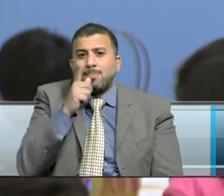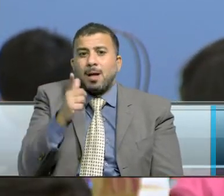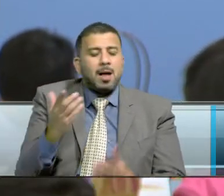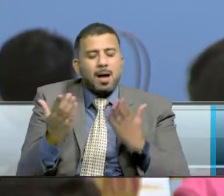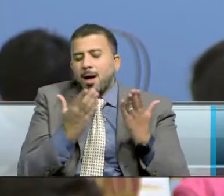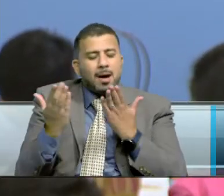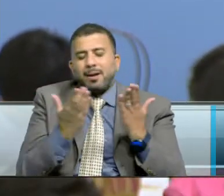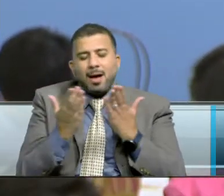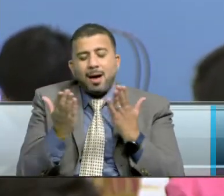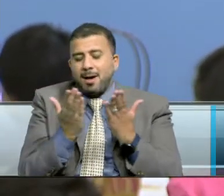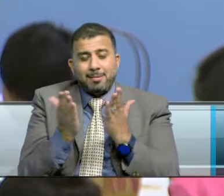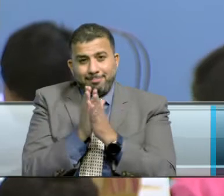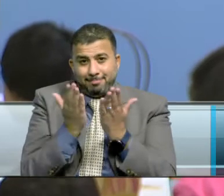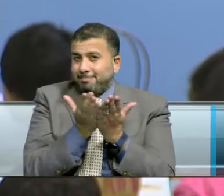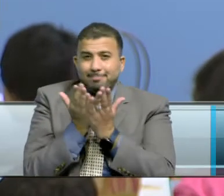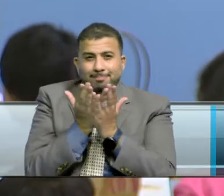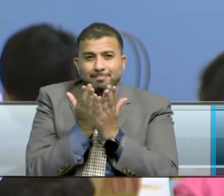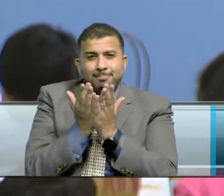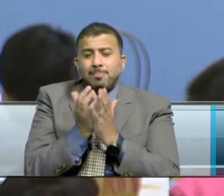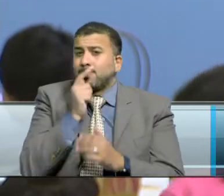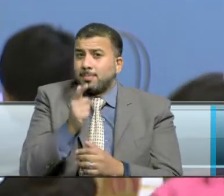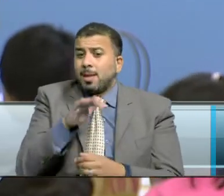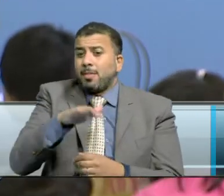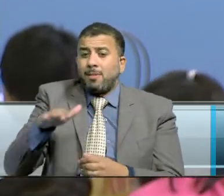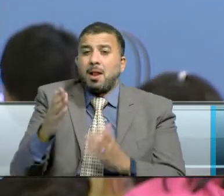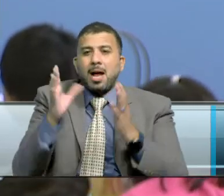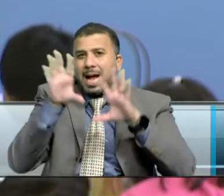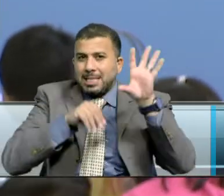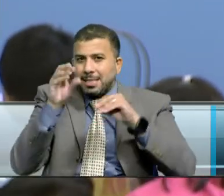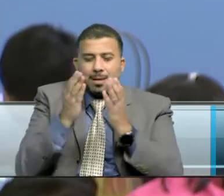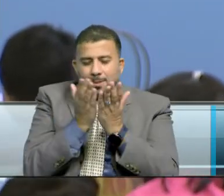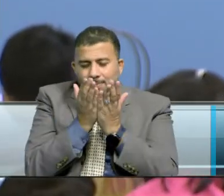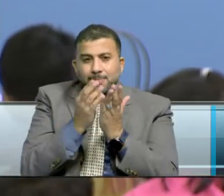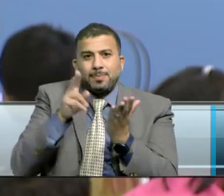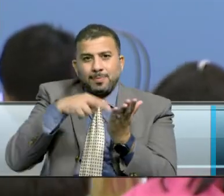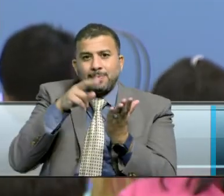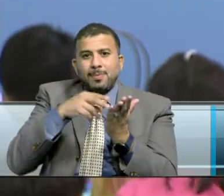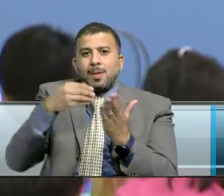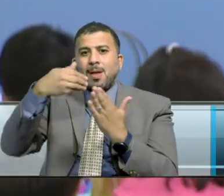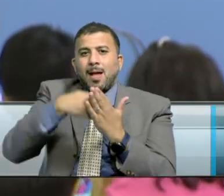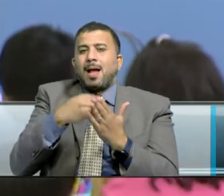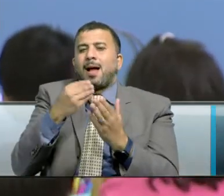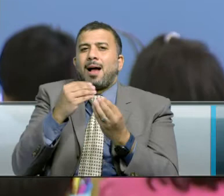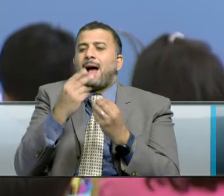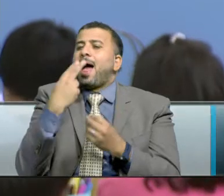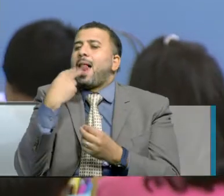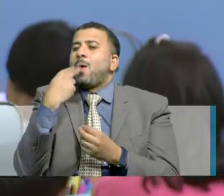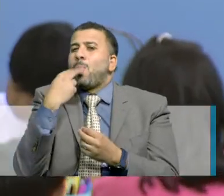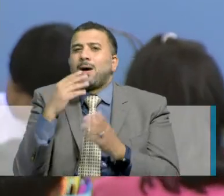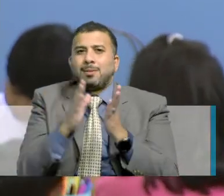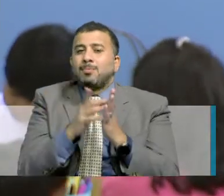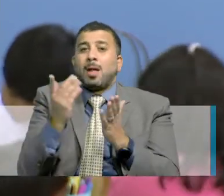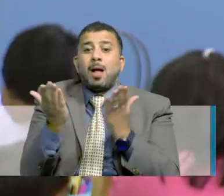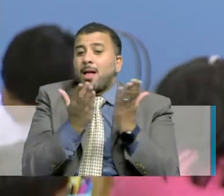القراءة. فيها يتعلم الأطفال قراءة القصص ثم رسمها على أكياس الحلوى، تشجيع الأطفال على